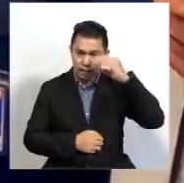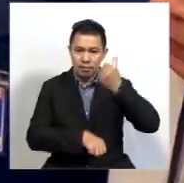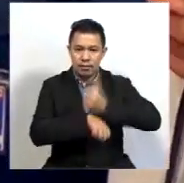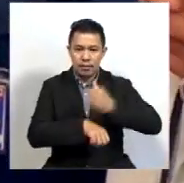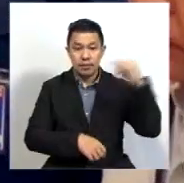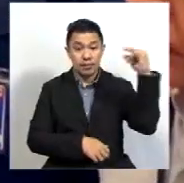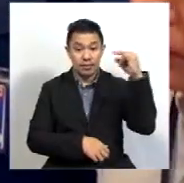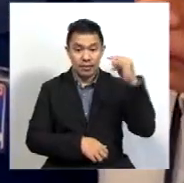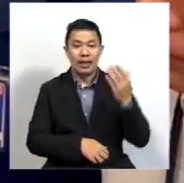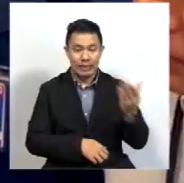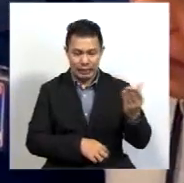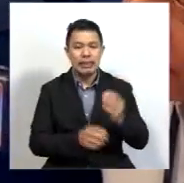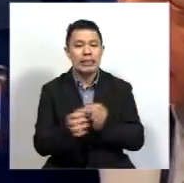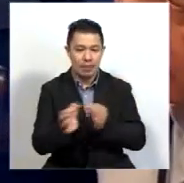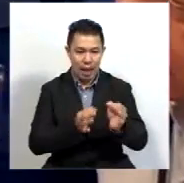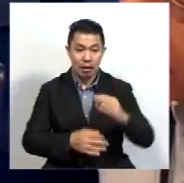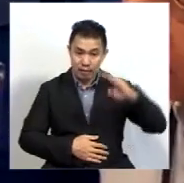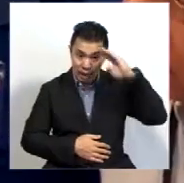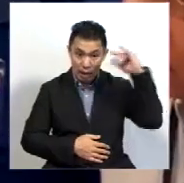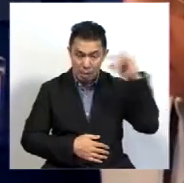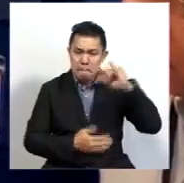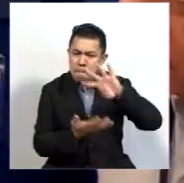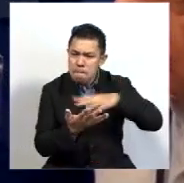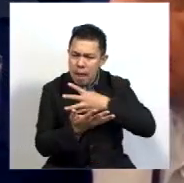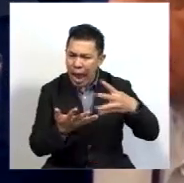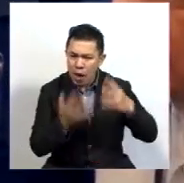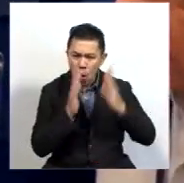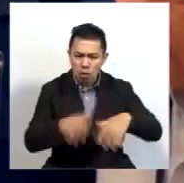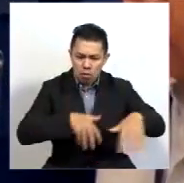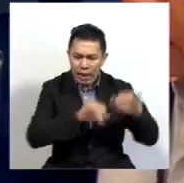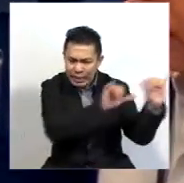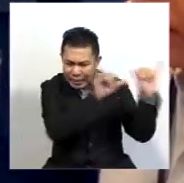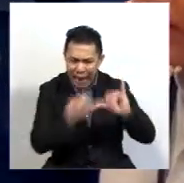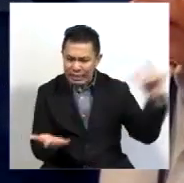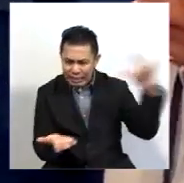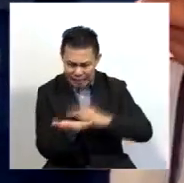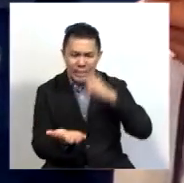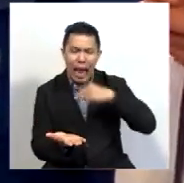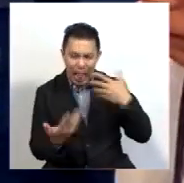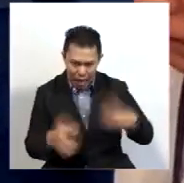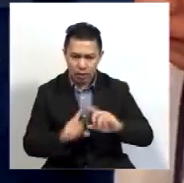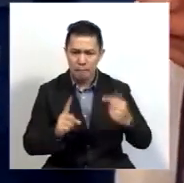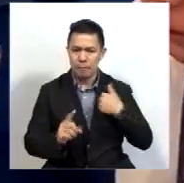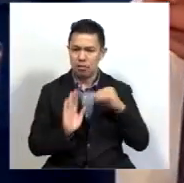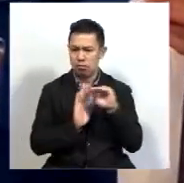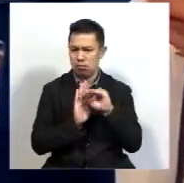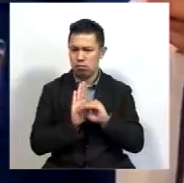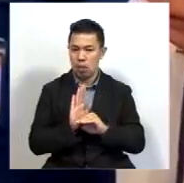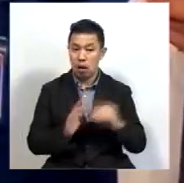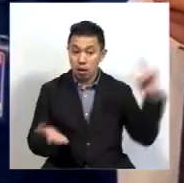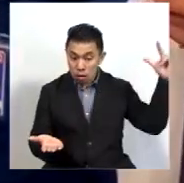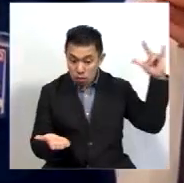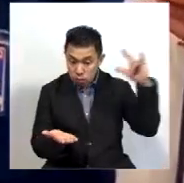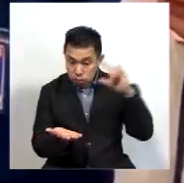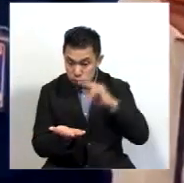าการทหารอากาศนะครับก็ชี้แจงว่ากองทัพอากาศได้วางแผนการอพยพประชาชนกลับไทยไว้แล้วแต่มีเงื่อนไขว่าปลายท